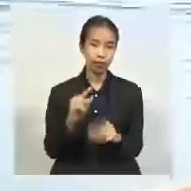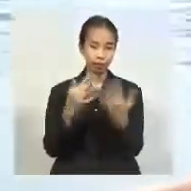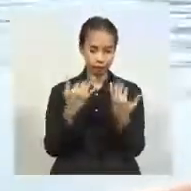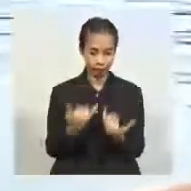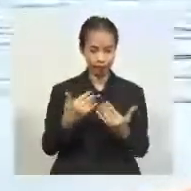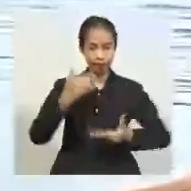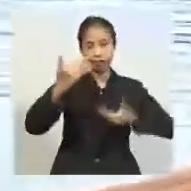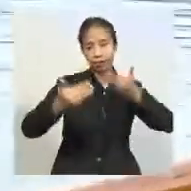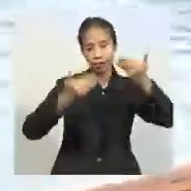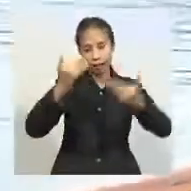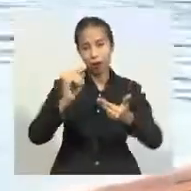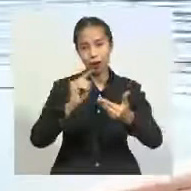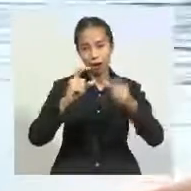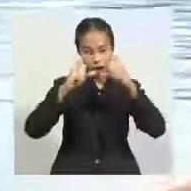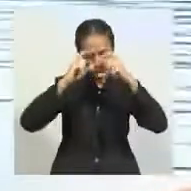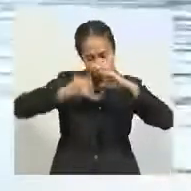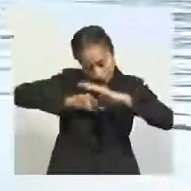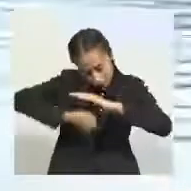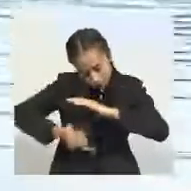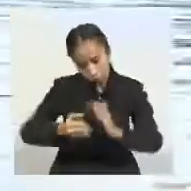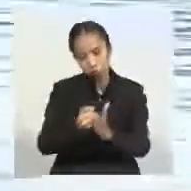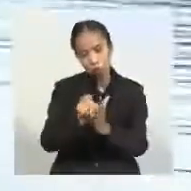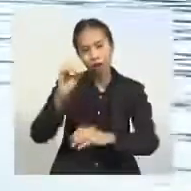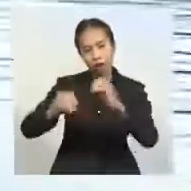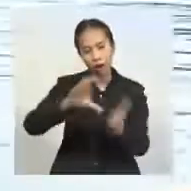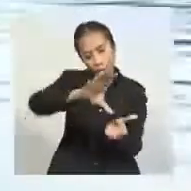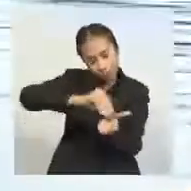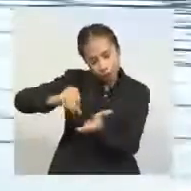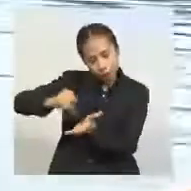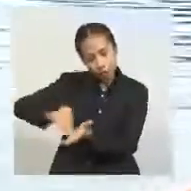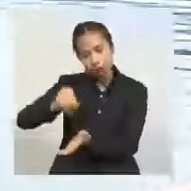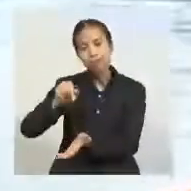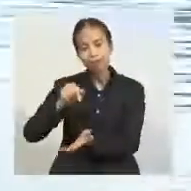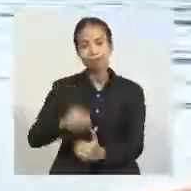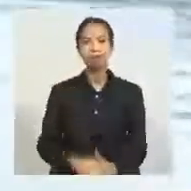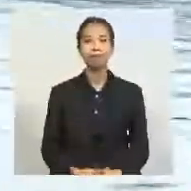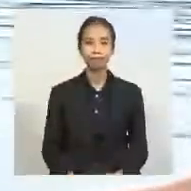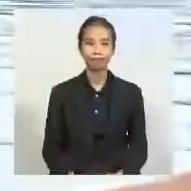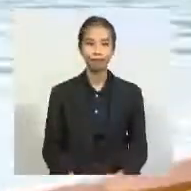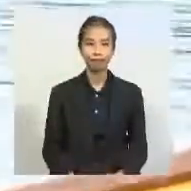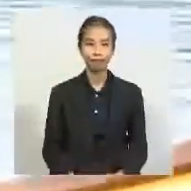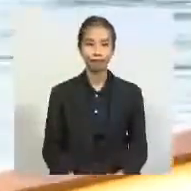จะมีกิจกรรมดำน้ำเก็บขยะถือเป็นกิจกรรมใหญ่หลังจากมาเรียมได้ตายลงด้วย